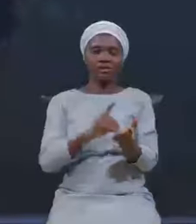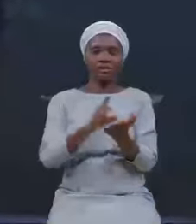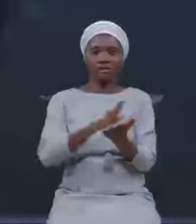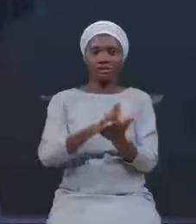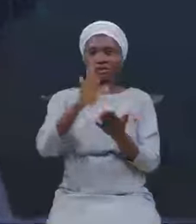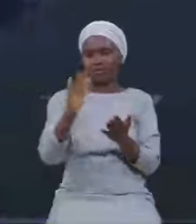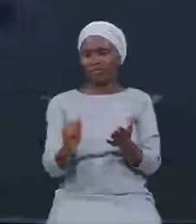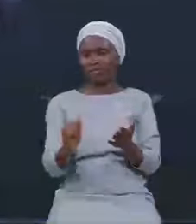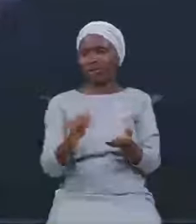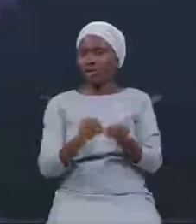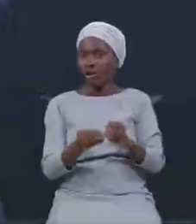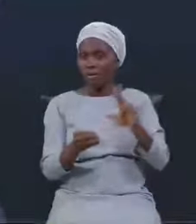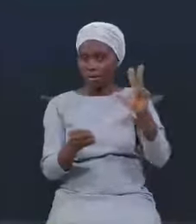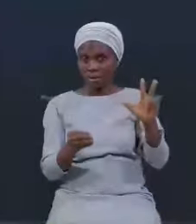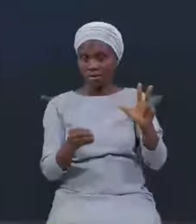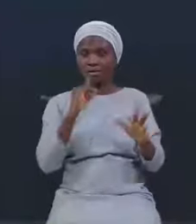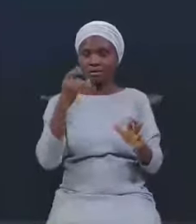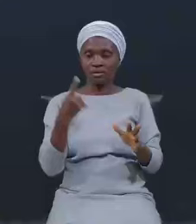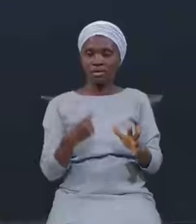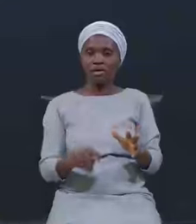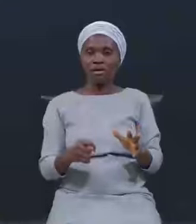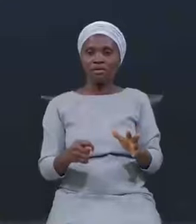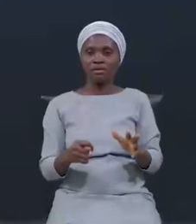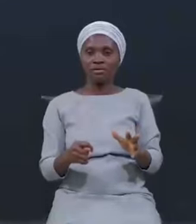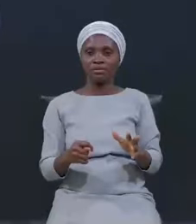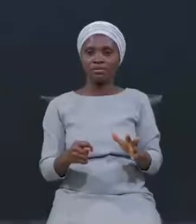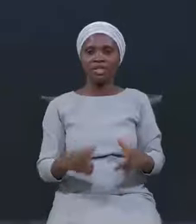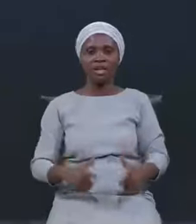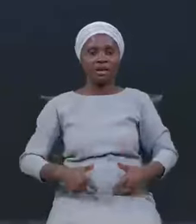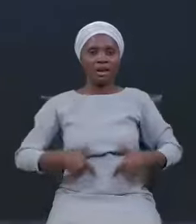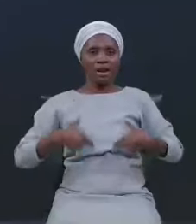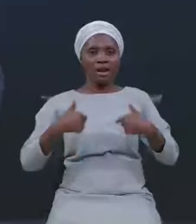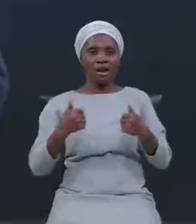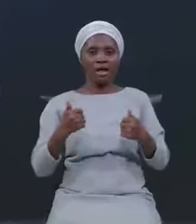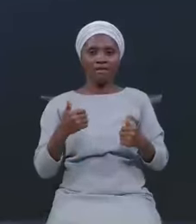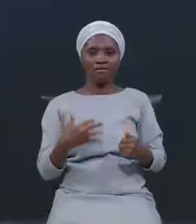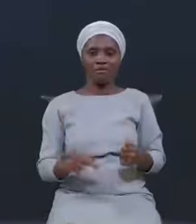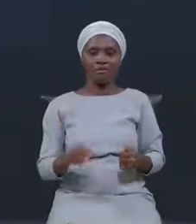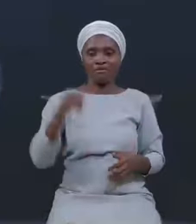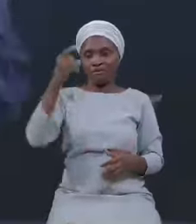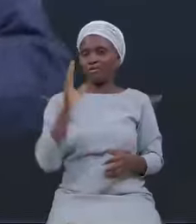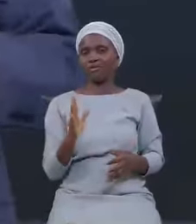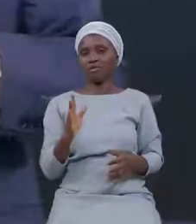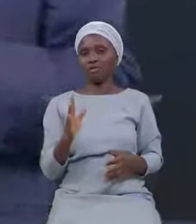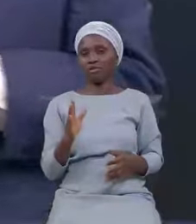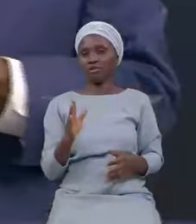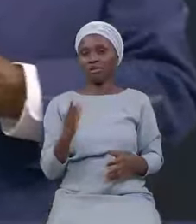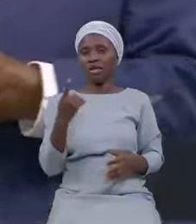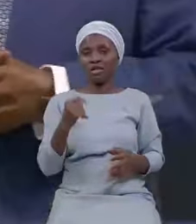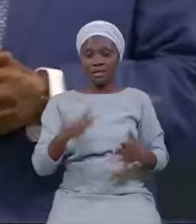de Dieu. Premièrement, nous avons l'agneau de Dieu, le leader de Dieu, la vie de Dieu donnée